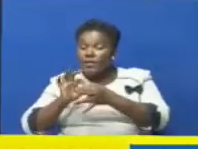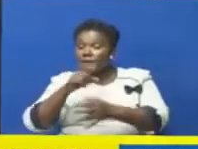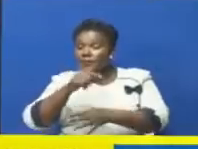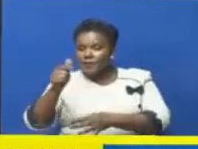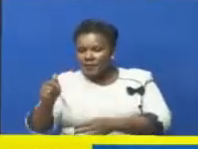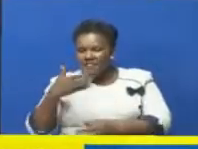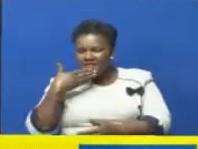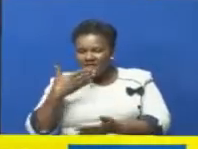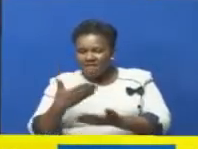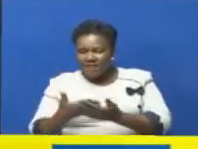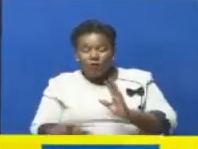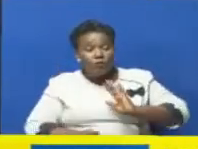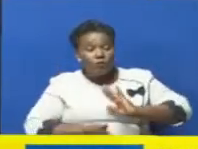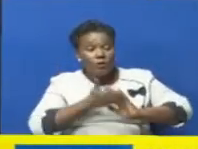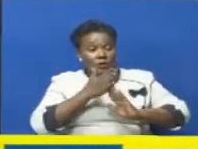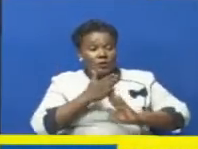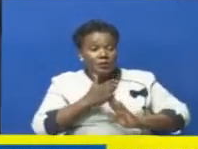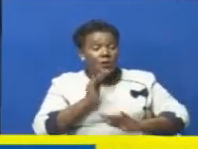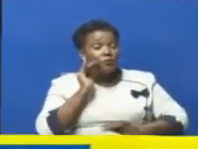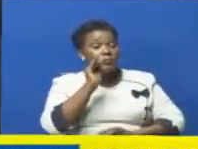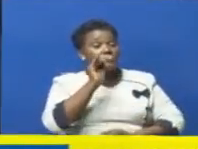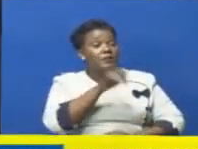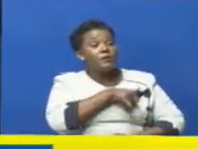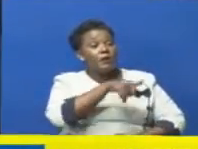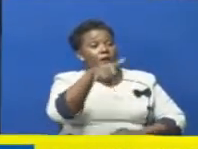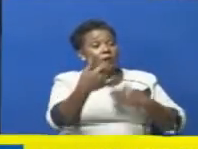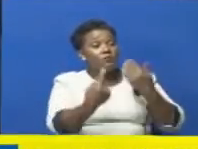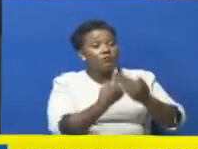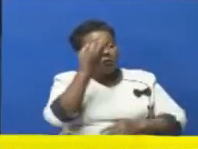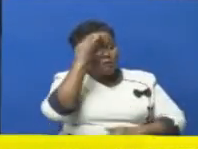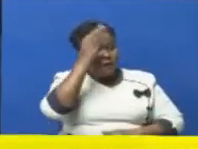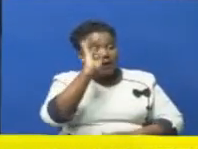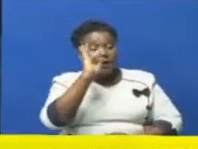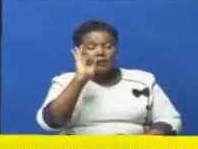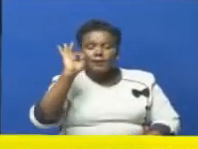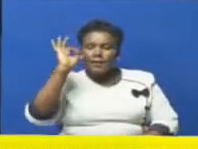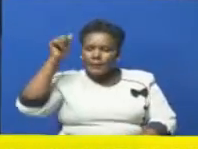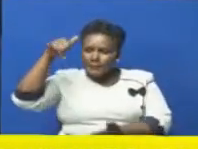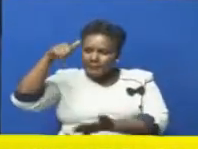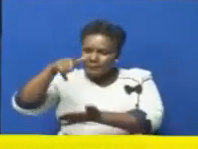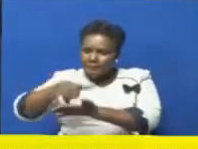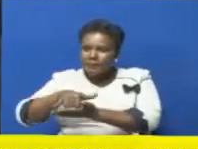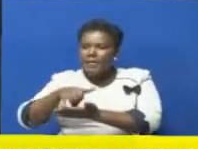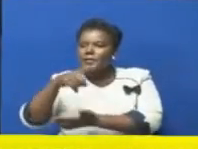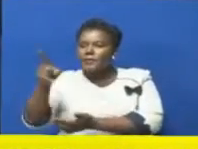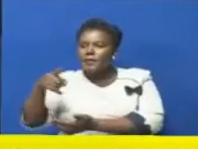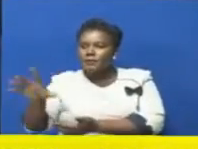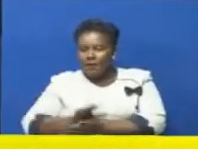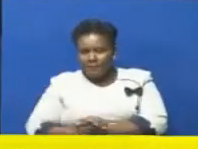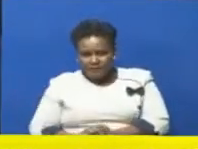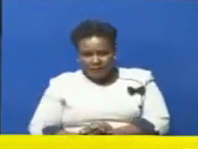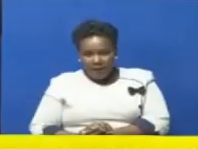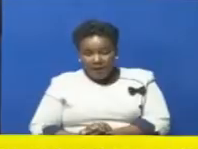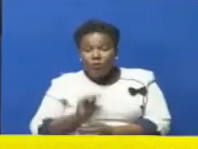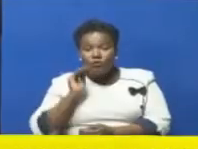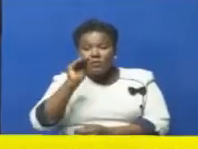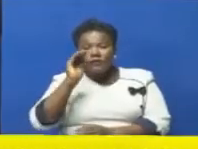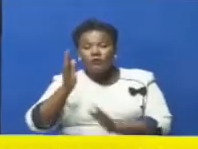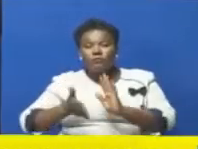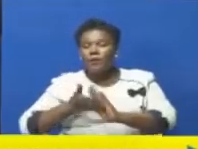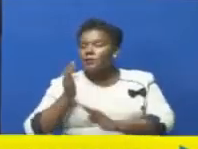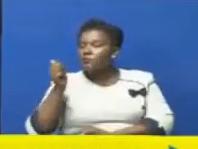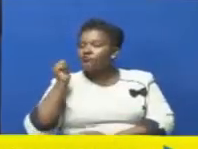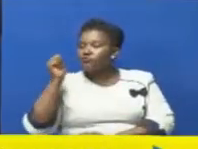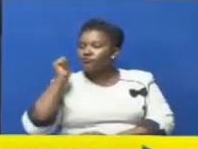kuanzishwa kwa usafiri wa ndege wa moja kwa moja kutoka Paris, Ufaransa hadi Zanzibar ulioanza hivi karibuni,